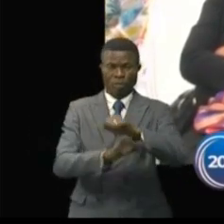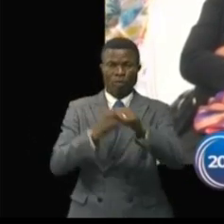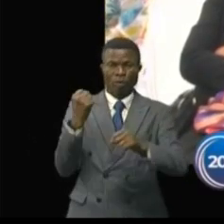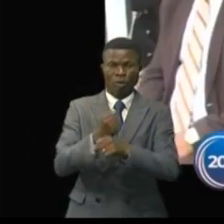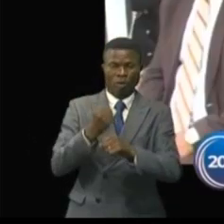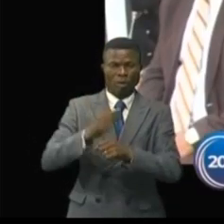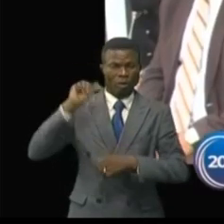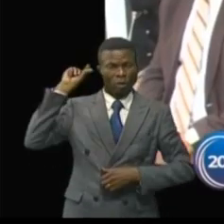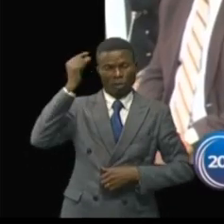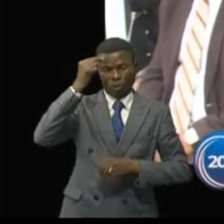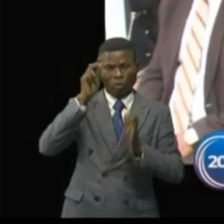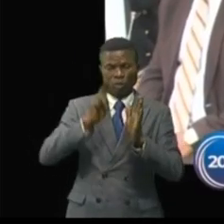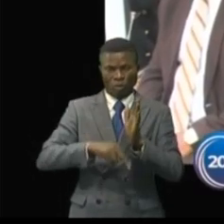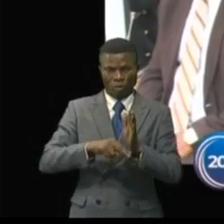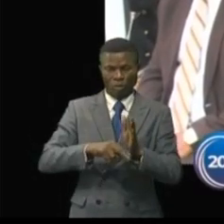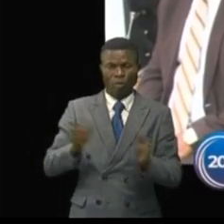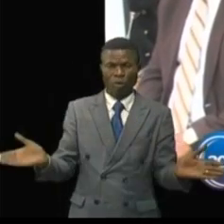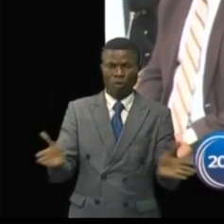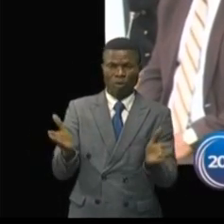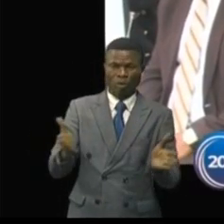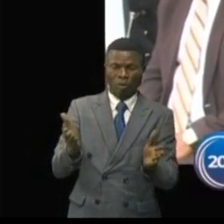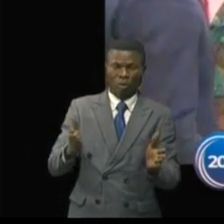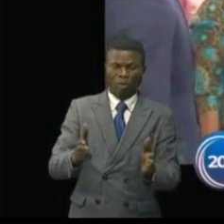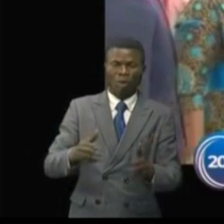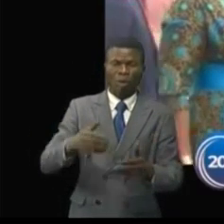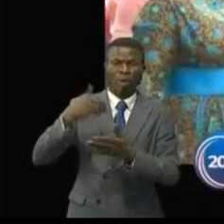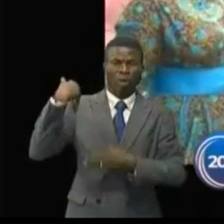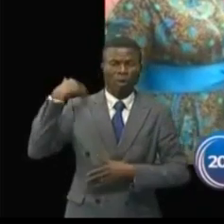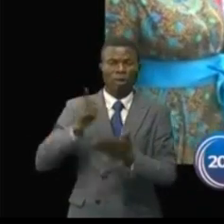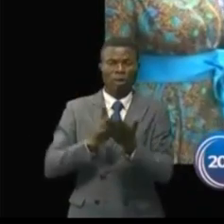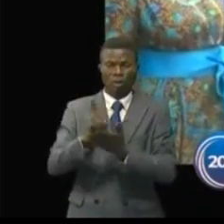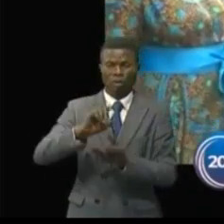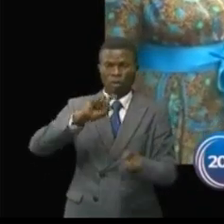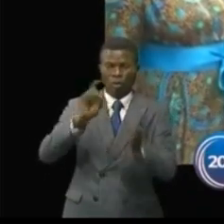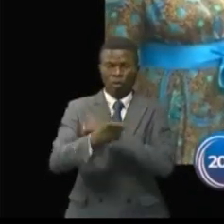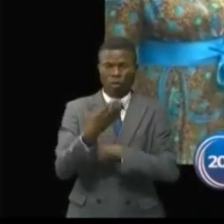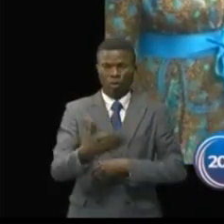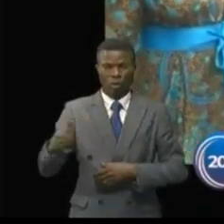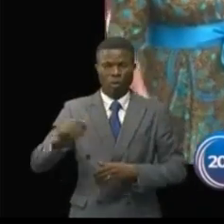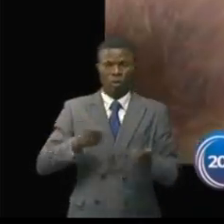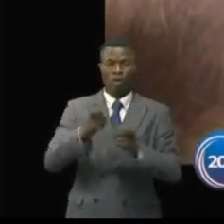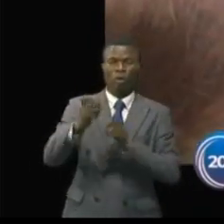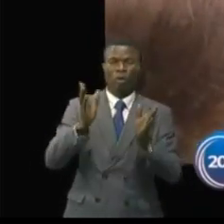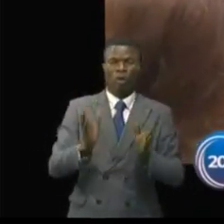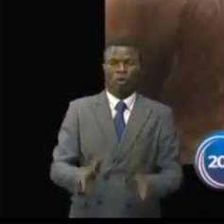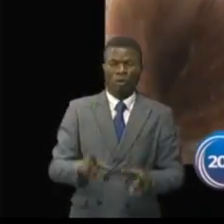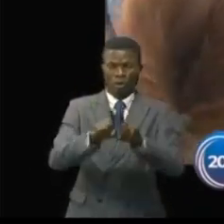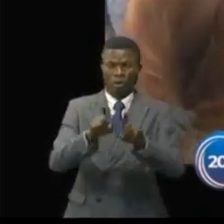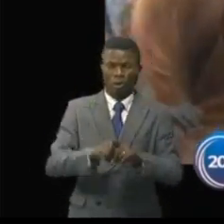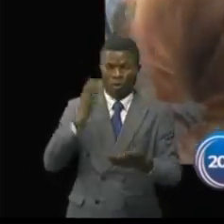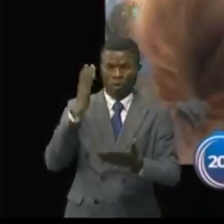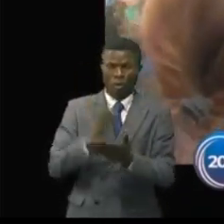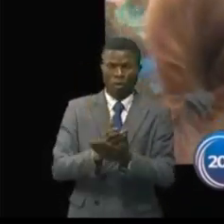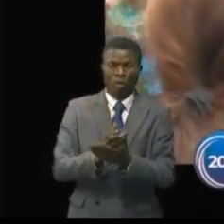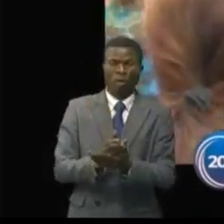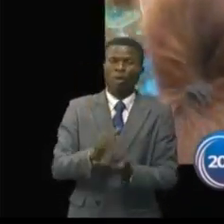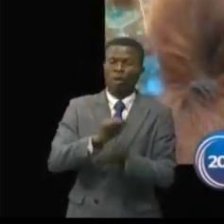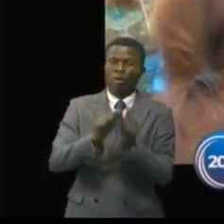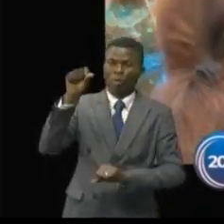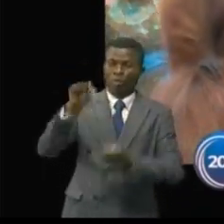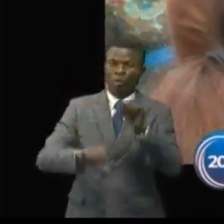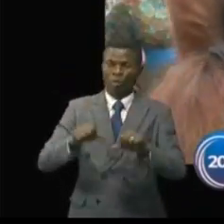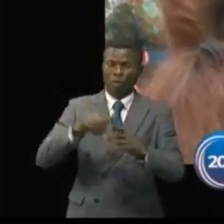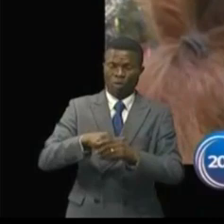du gouvernement dans les renforcements de l'état des droits, les réformes en matière de gouvernance et la lutte contre l'impunité dans